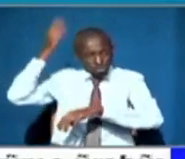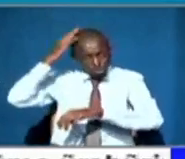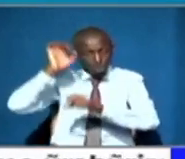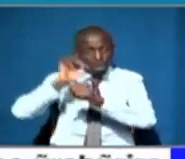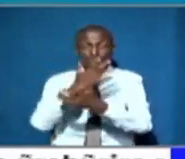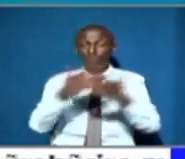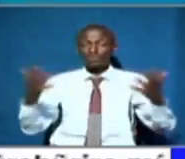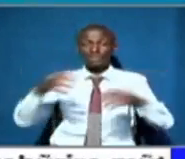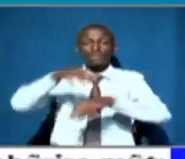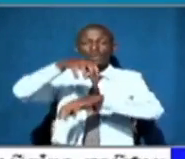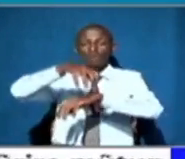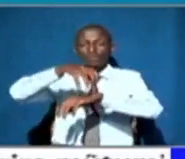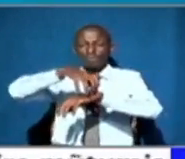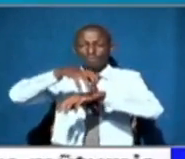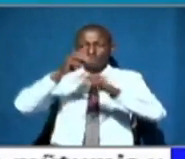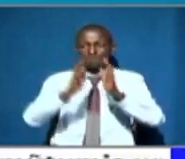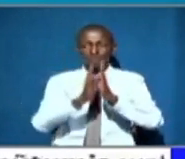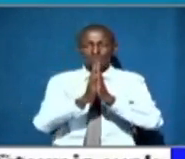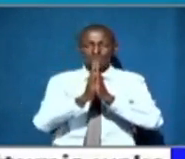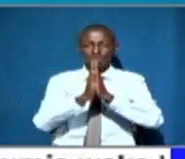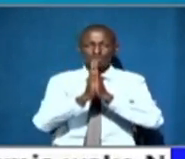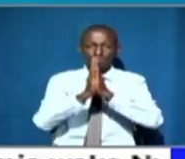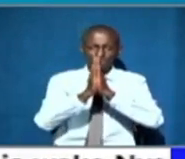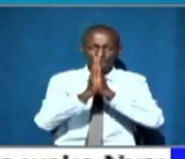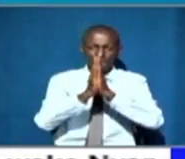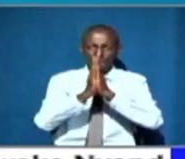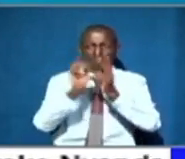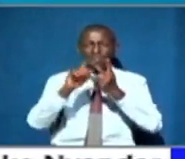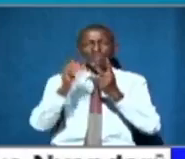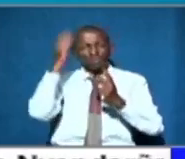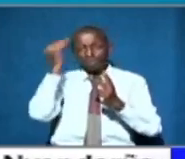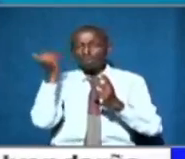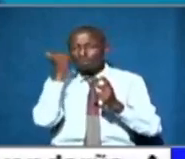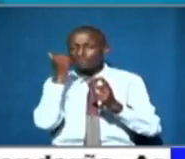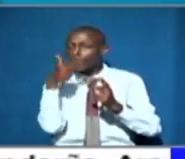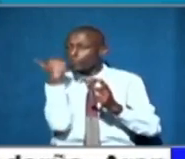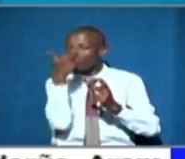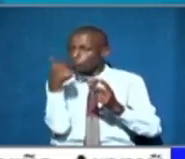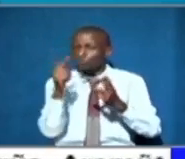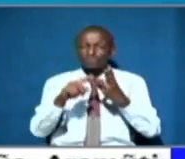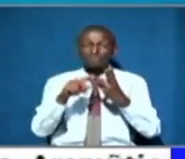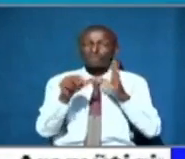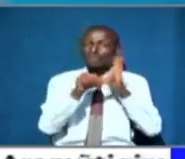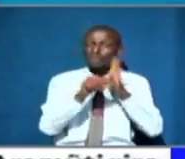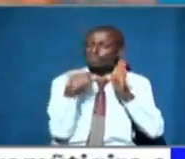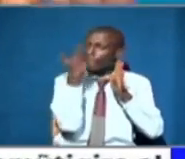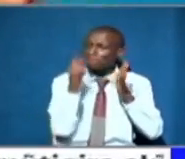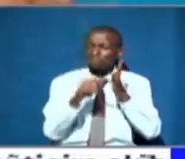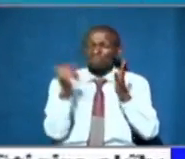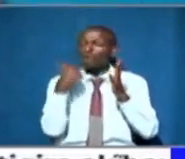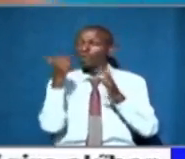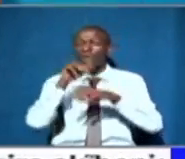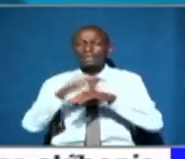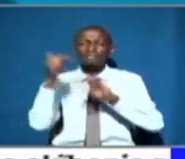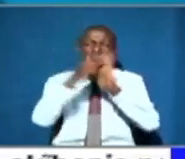ni muthigiti guthwara tu guthi guthwari tu ntumenyaga ni ari kwaru aru hau ni ari kumena thina hau tena ciana no tare